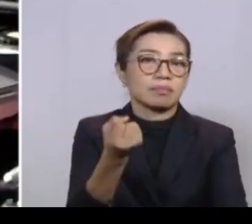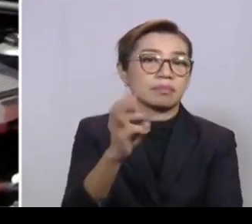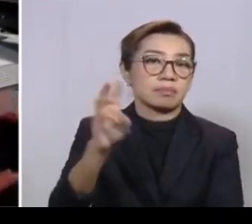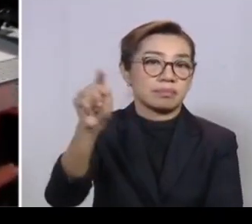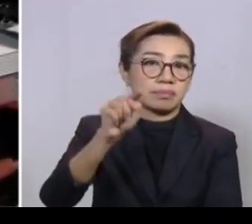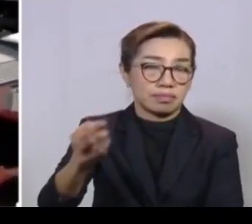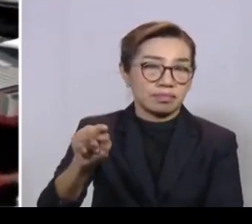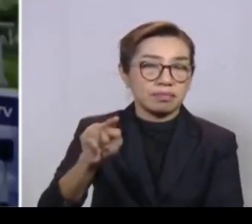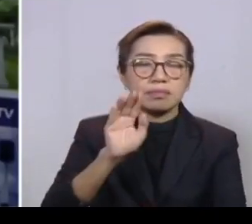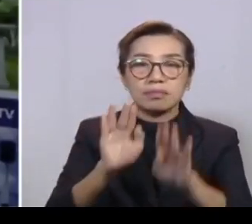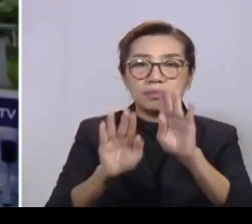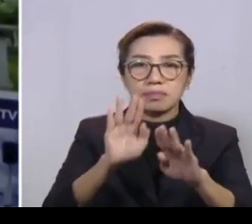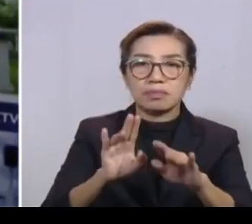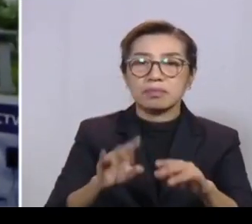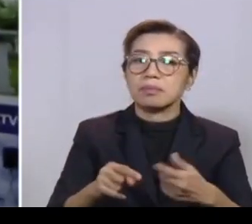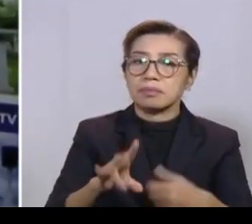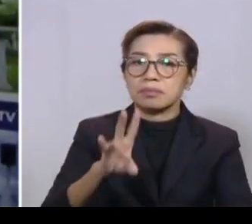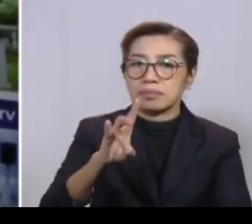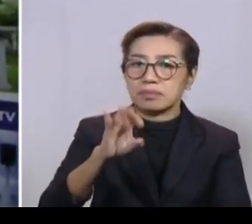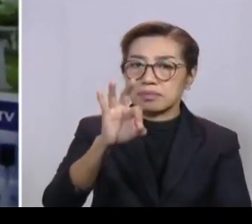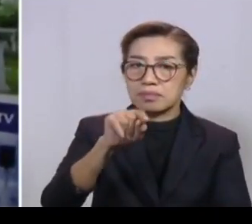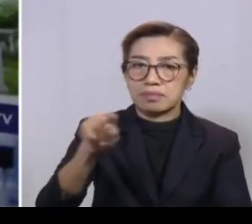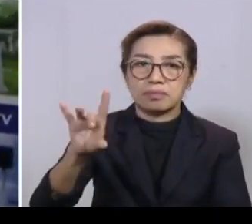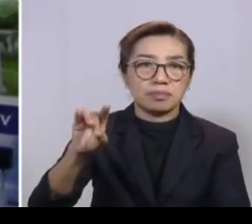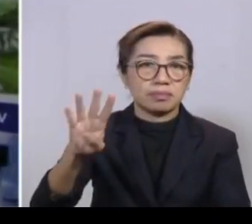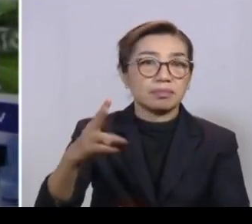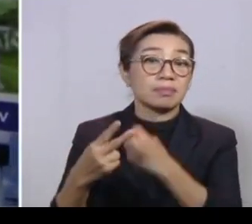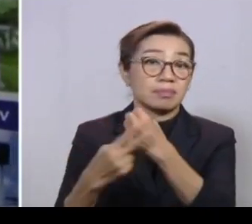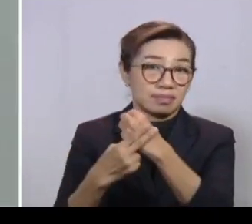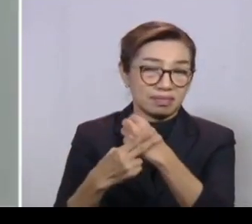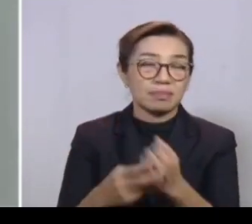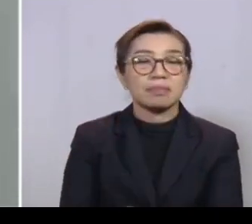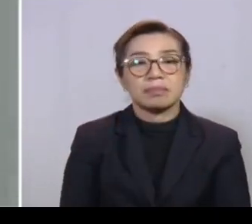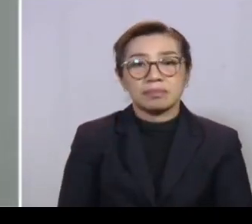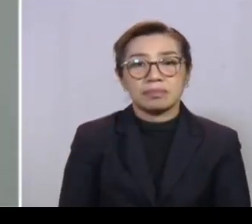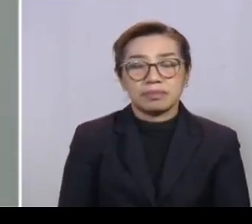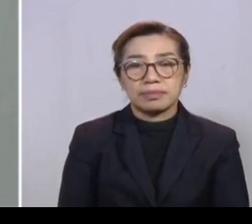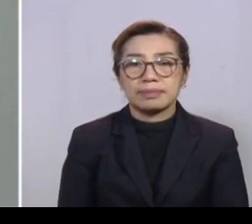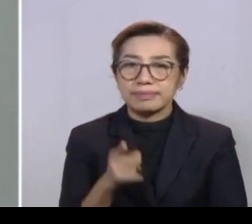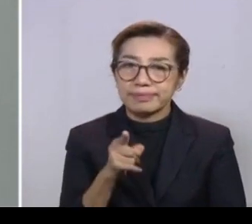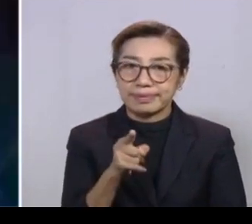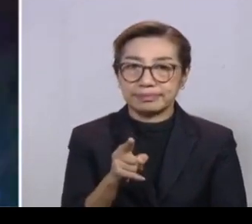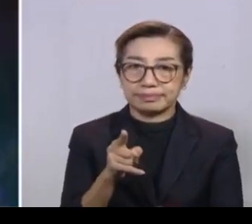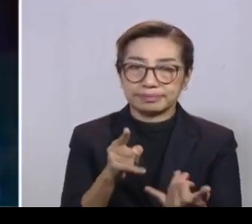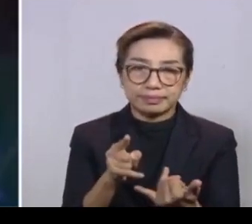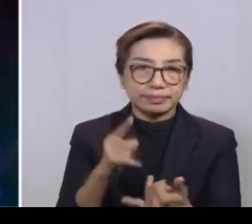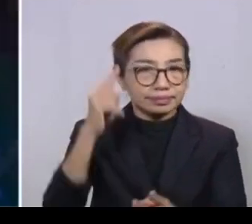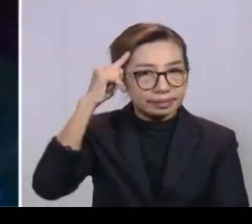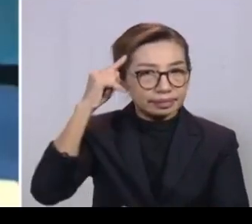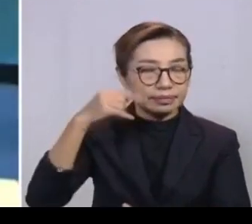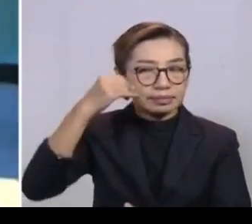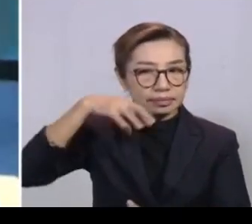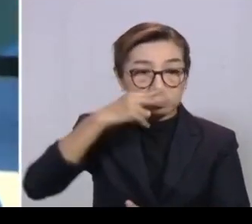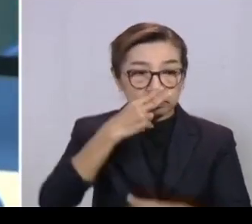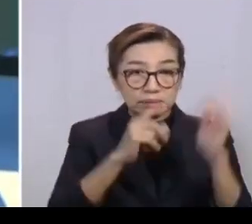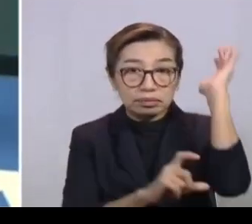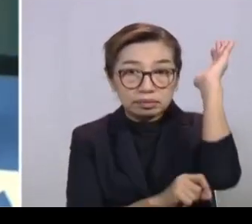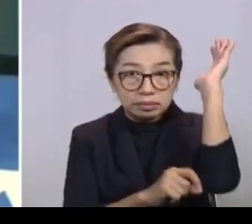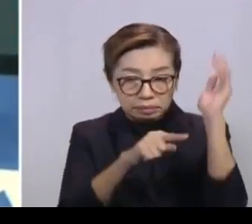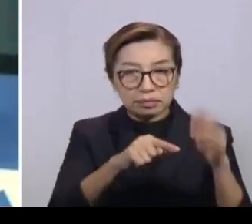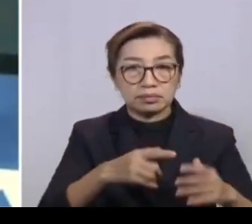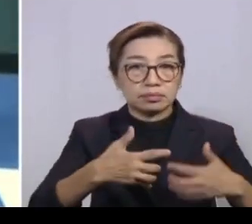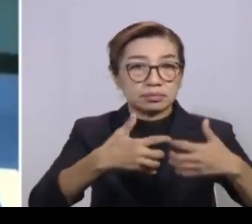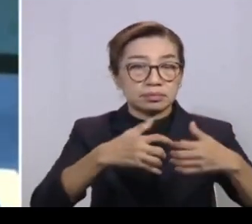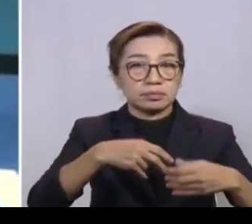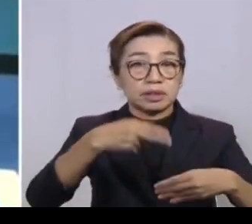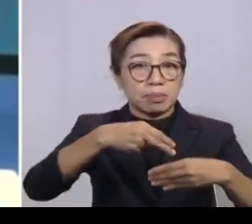เฉลี่ยอยู่ที่79-84เหรียญสหรัฐต่อบาทเร็วการคาดการณ์กลั่นของสิงคโปร์คาดว่าจะปรับ